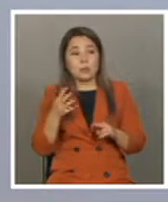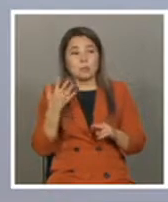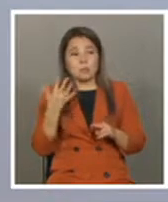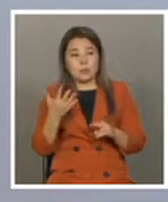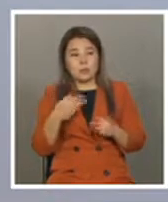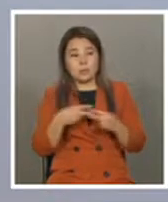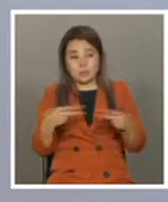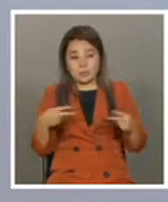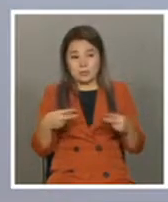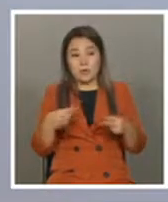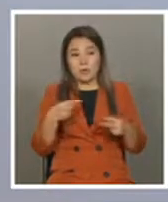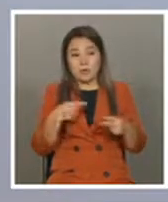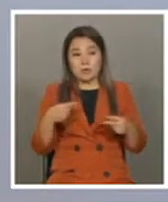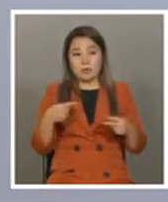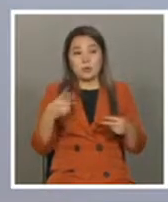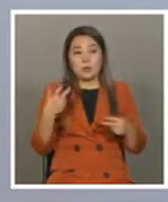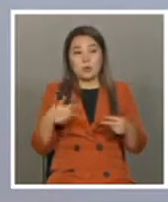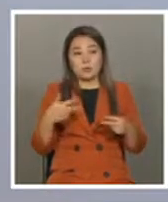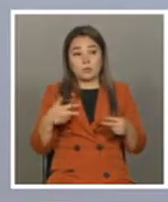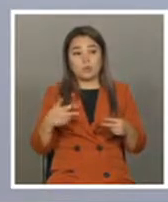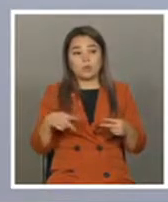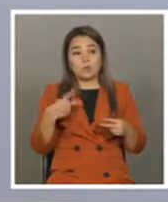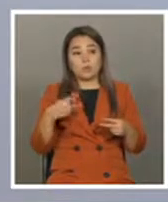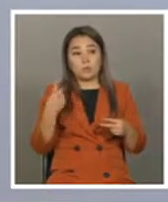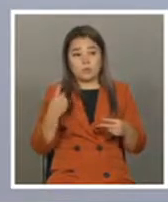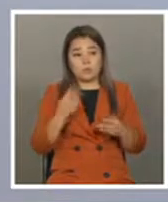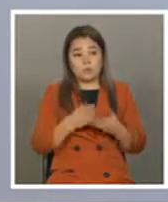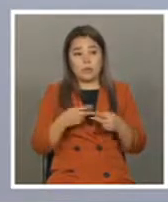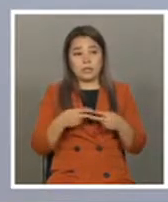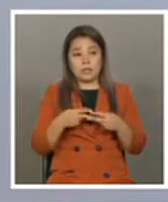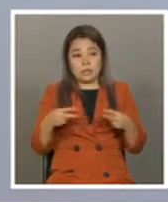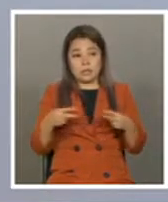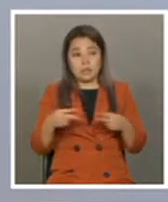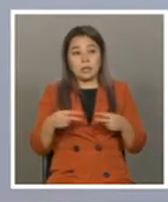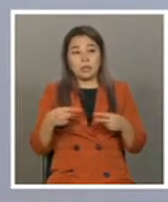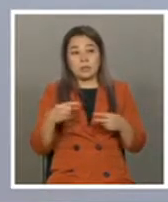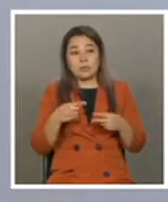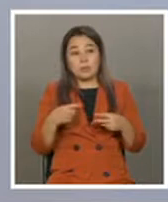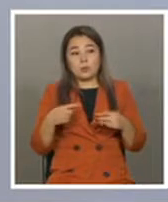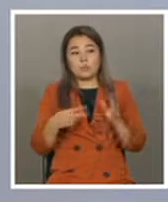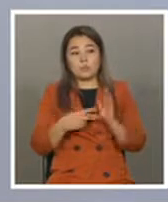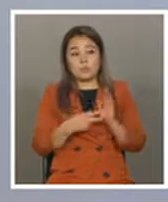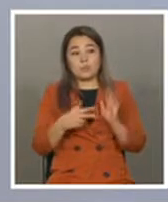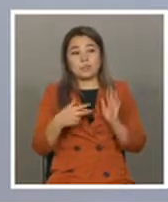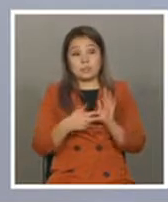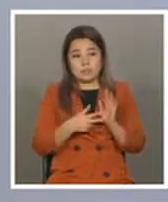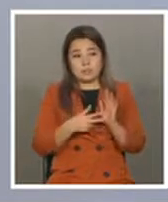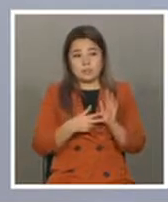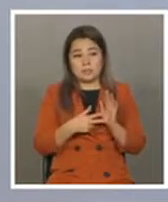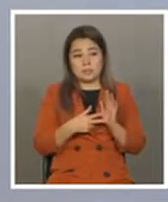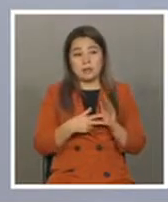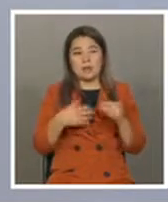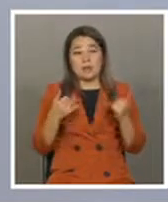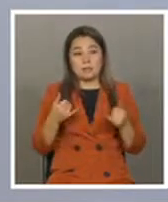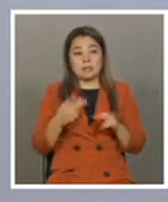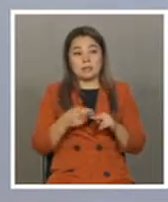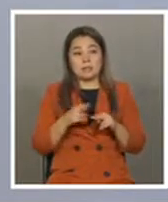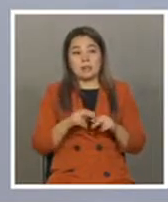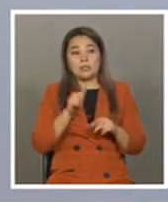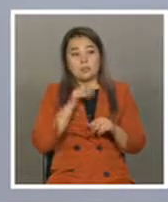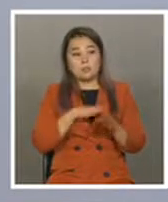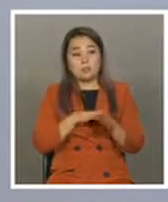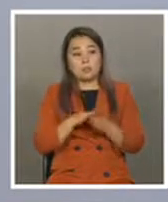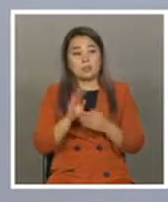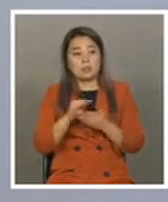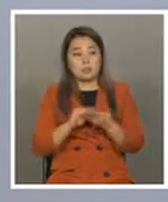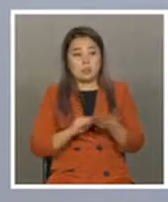тең, минус 30-21-дің модулі 30-21-ге тең, және минус 8-дің модулі 8-ге тең. Енді әрі қарай тізбекте орындайтын